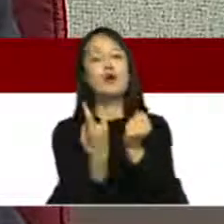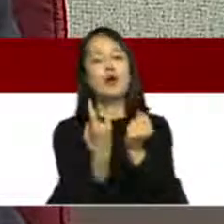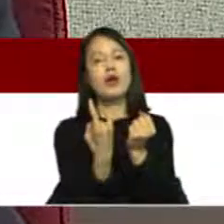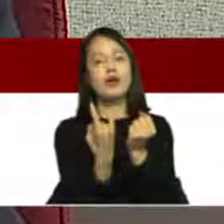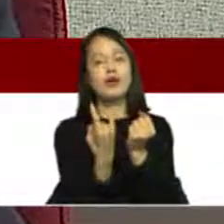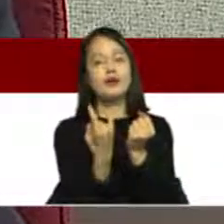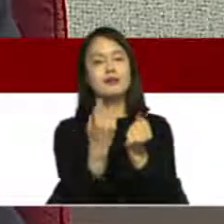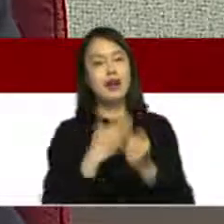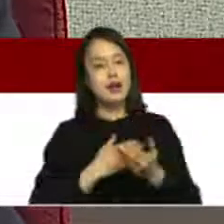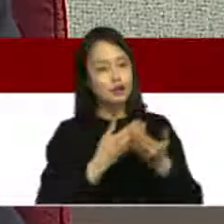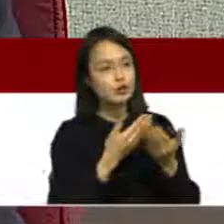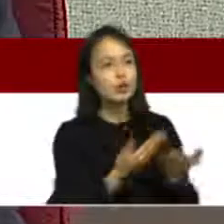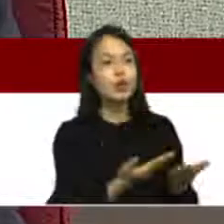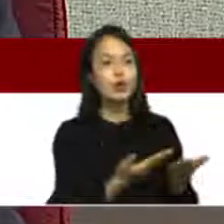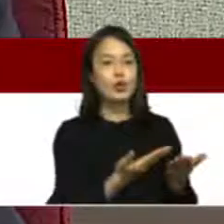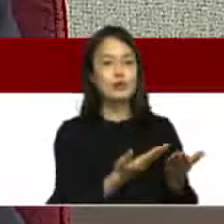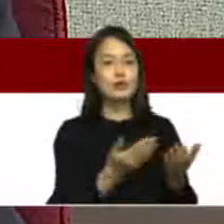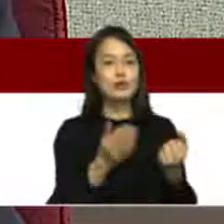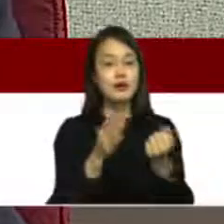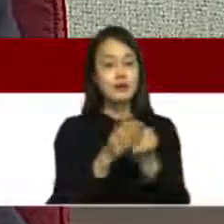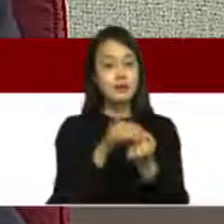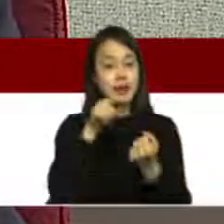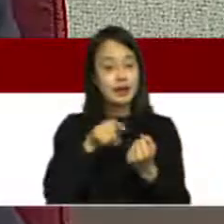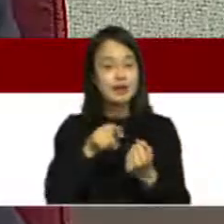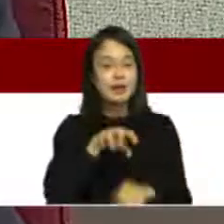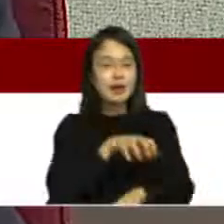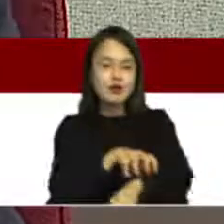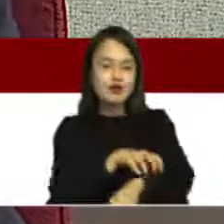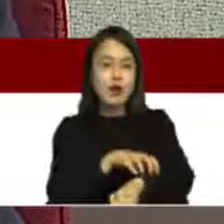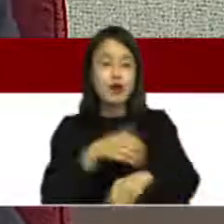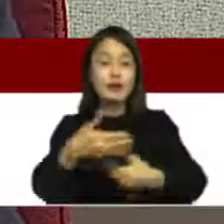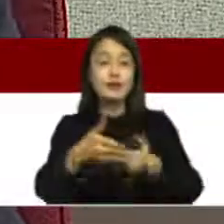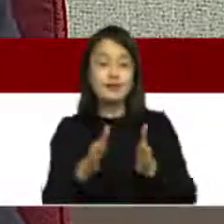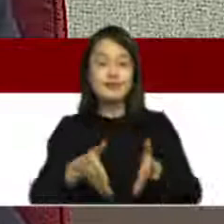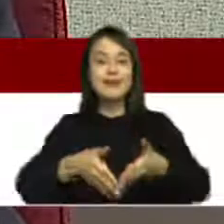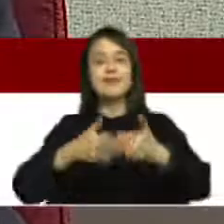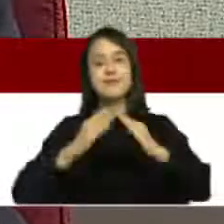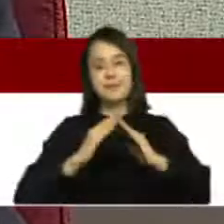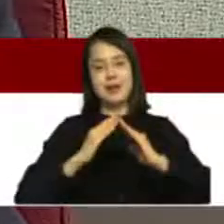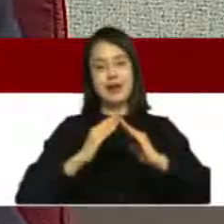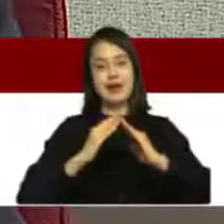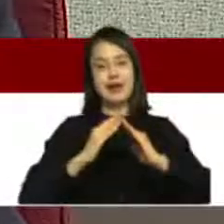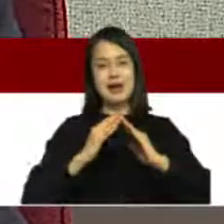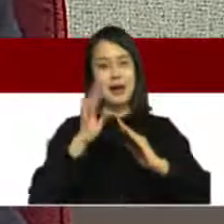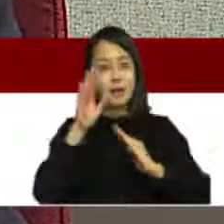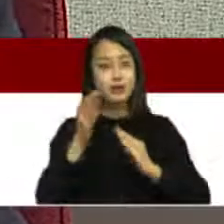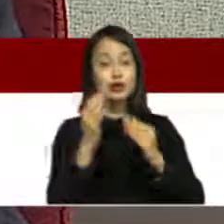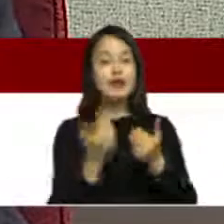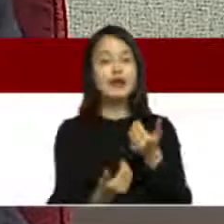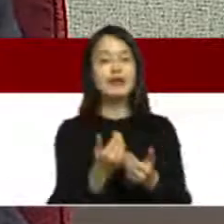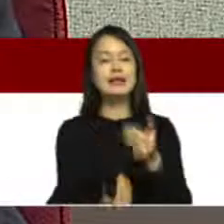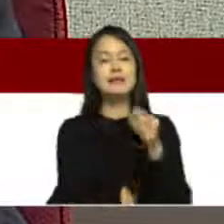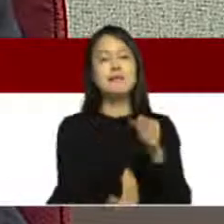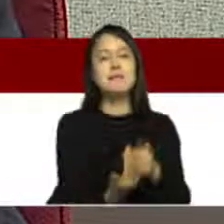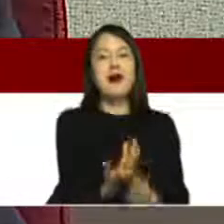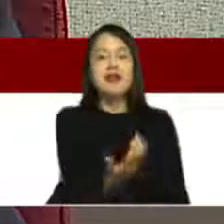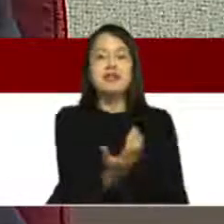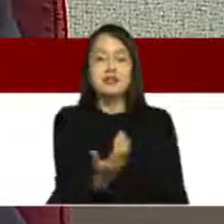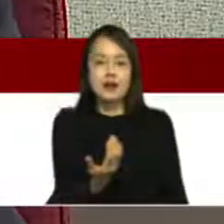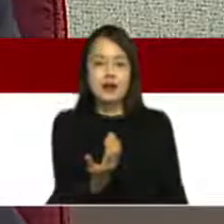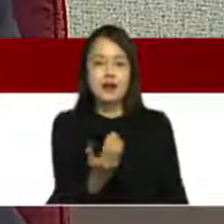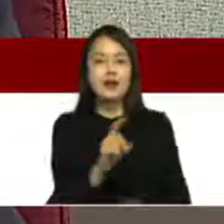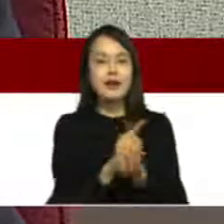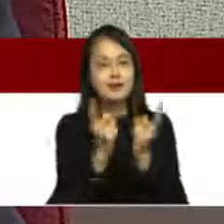교민과 c 공자 공무원이 민원 계획 10회 빛의 를 운영하여 이러한 것은 사업 하프로